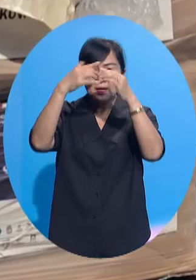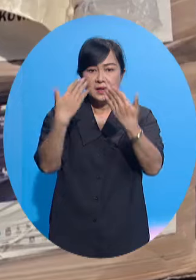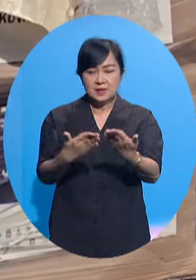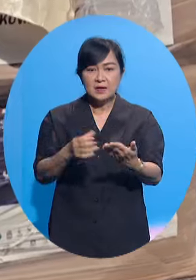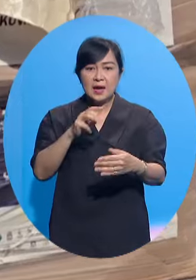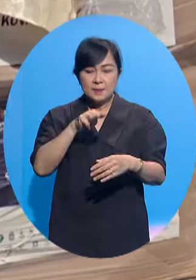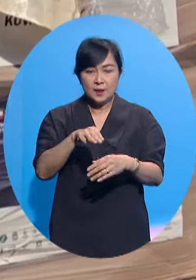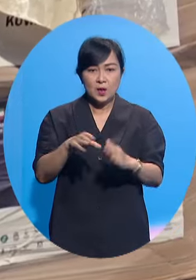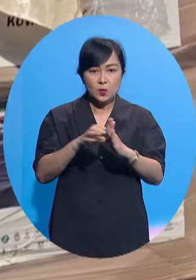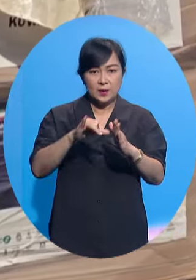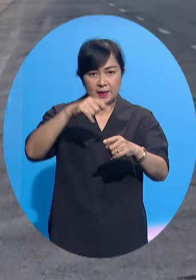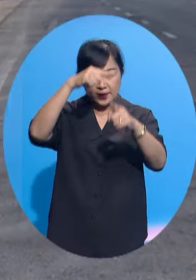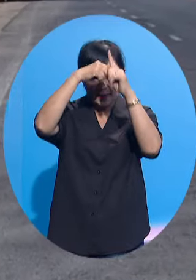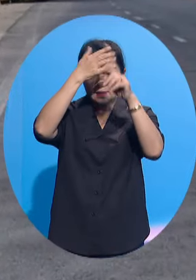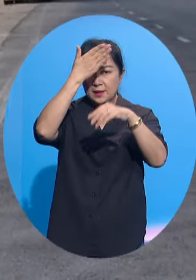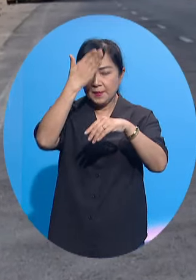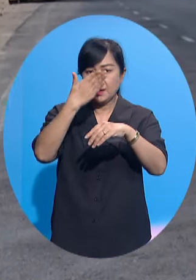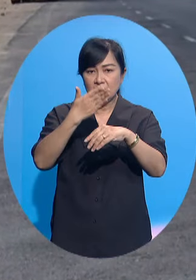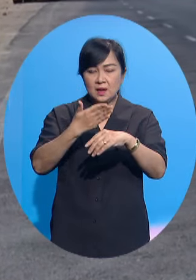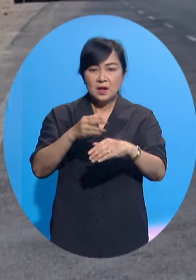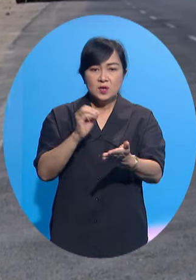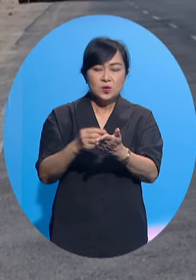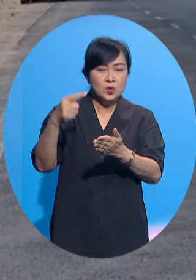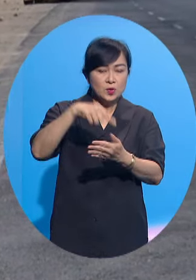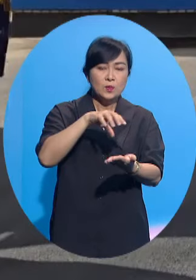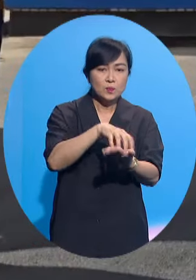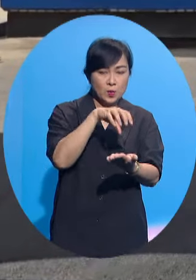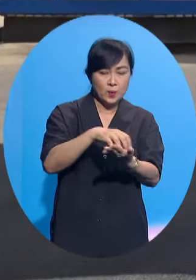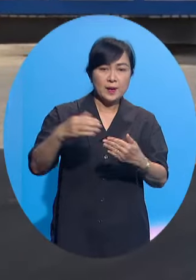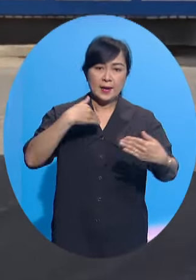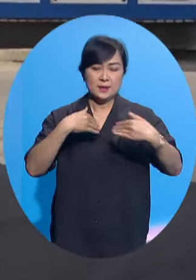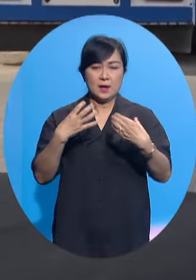hamas và cơ quan y tế gaza cho biết viện chợ vẫn chưa đến được những khu vực bị ảnh hưởng nặng nề nhất